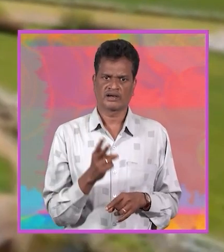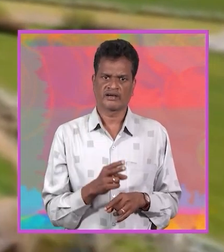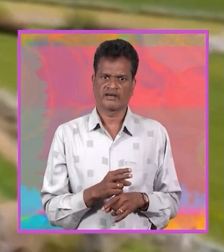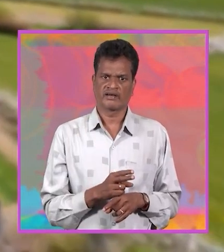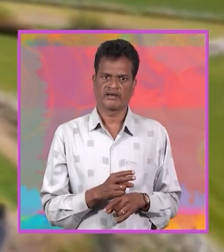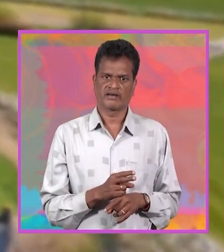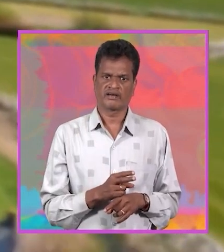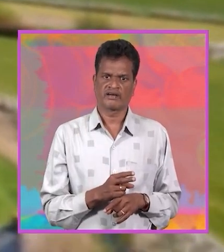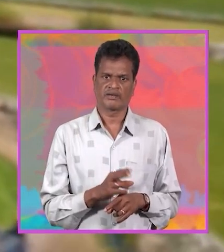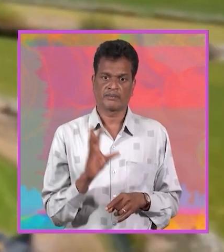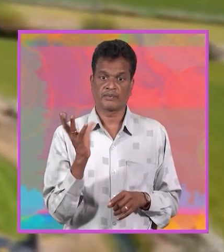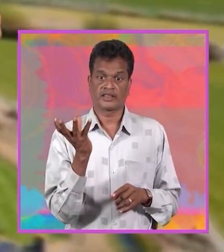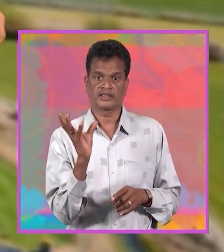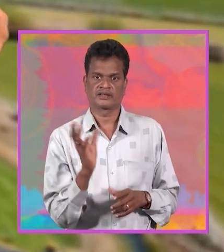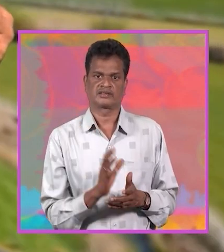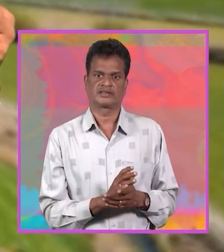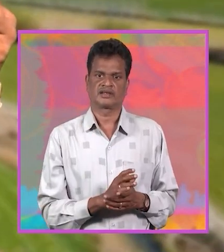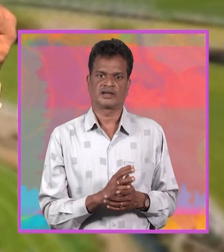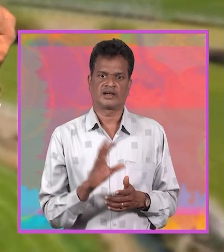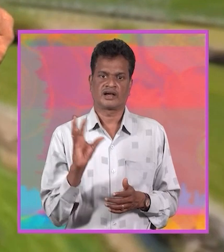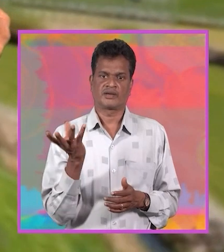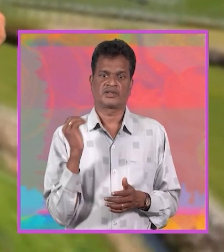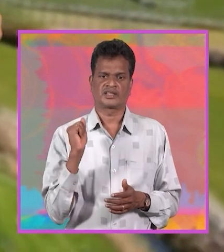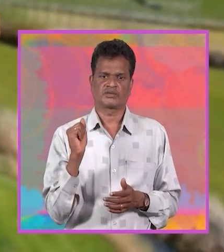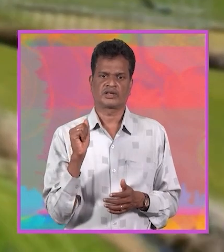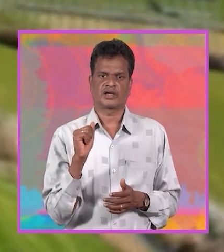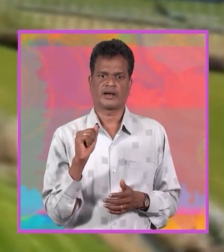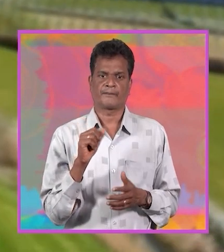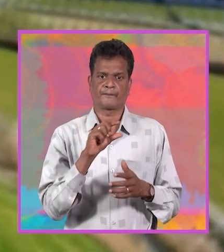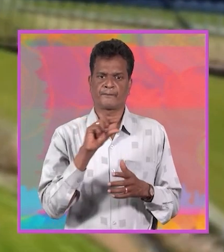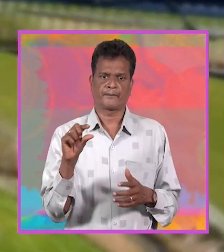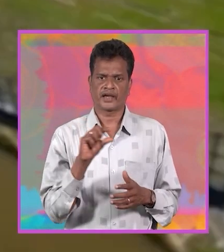என்ன? பந்து. பந்து எவ்வகை பொருளை குறிக்கும்? பெயரை குறிக்கும்.